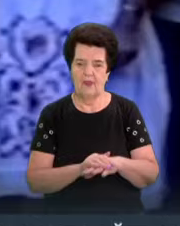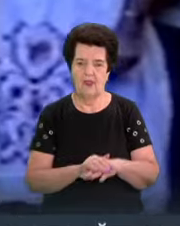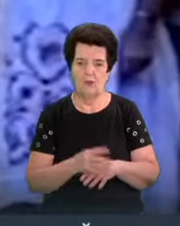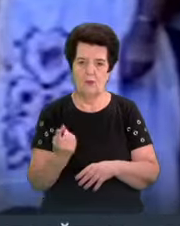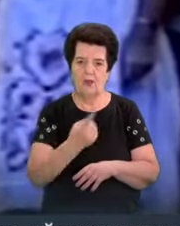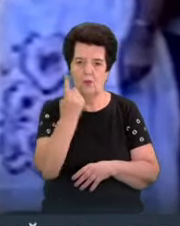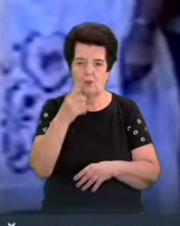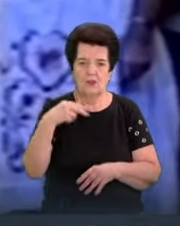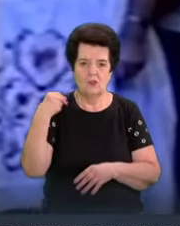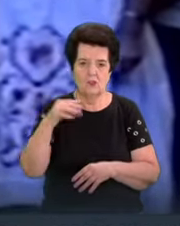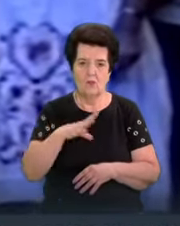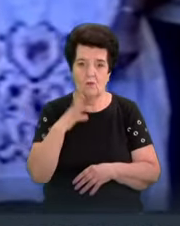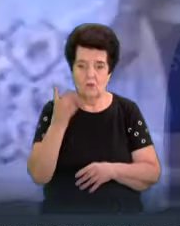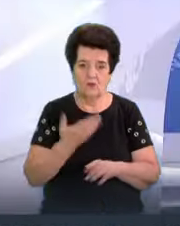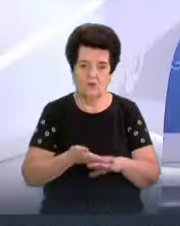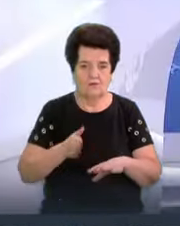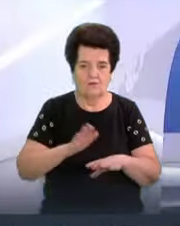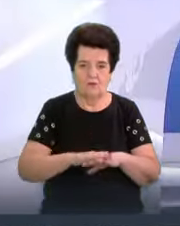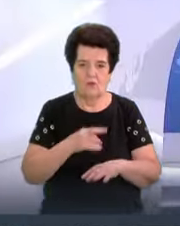primul.